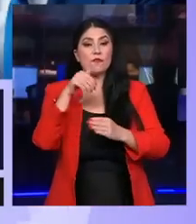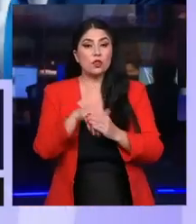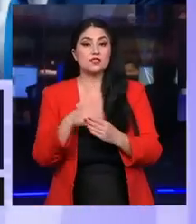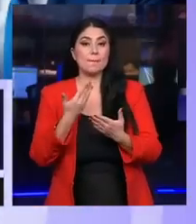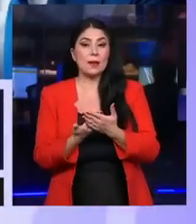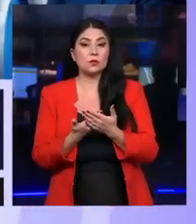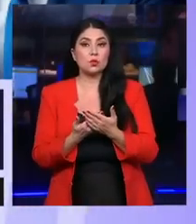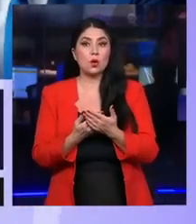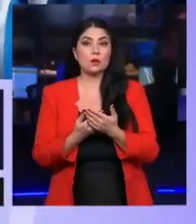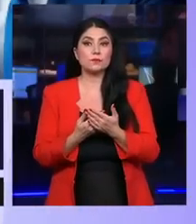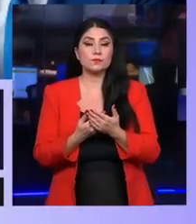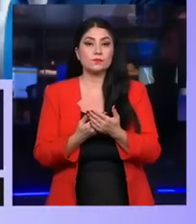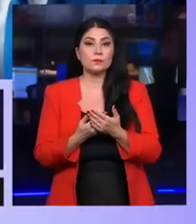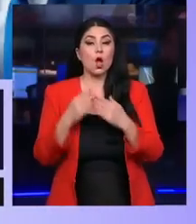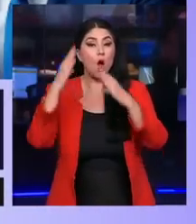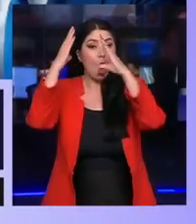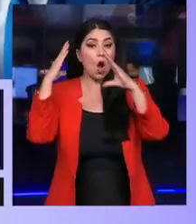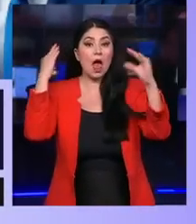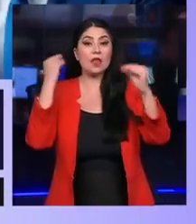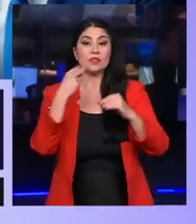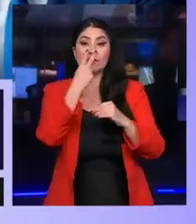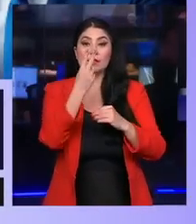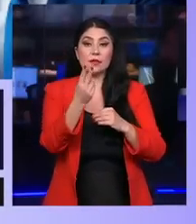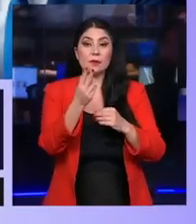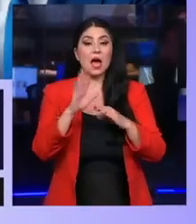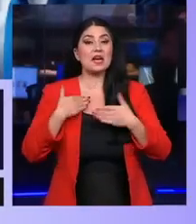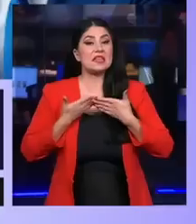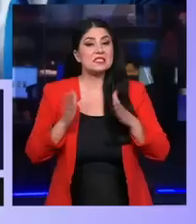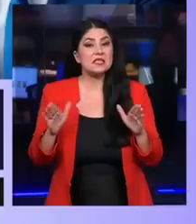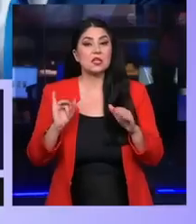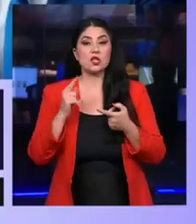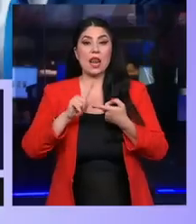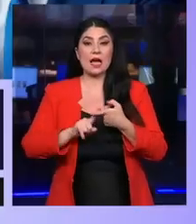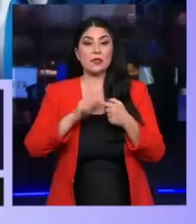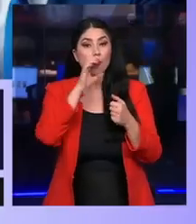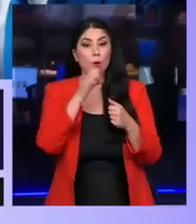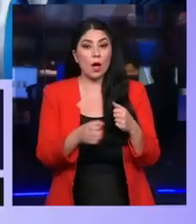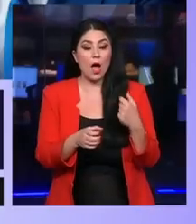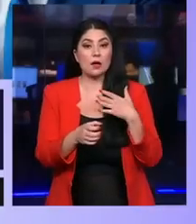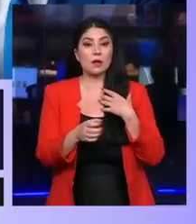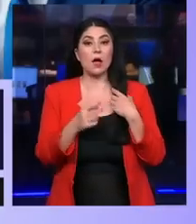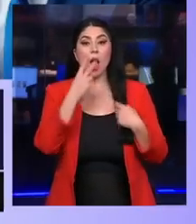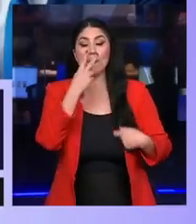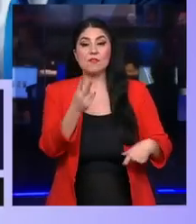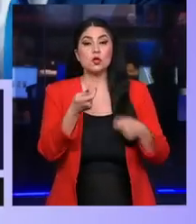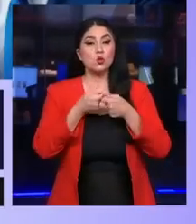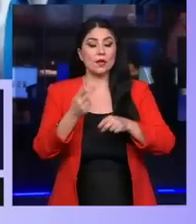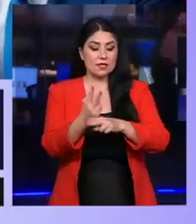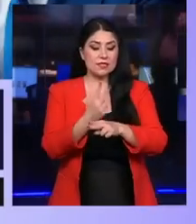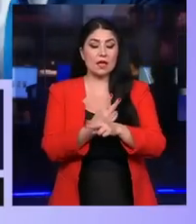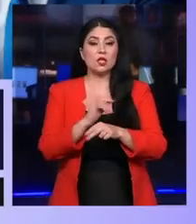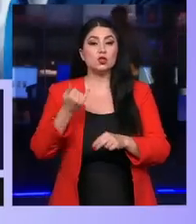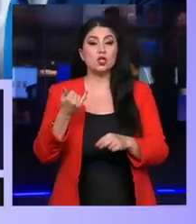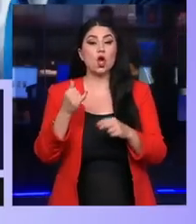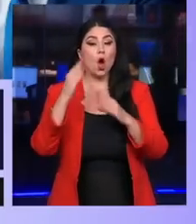în privința Olandei, faptul că Olanda are deschidere acum și în ceea ce privește Bulgaria. Deci am vrut să convingem toate statele,